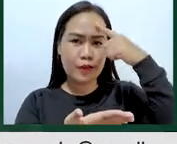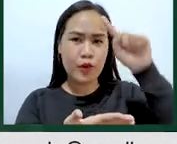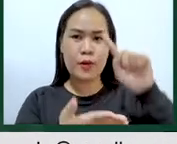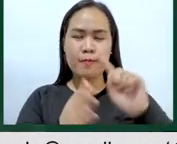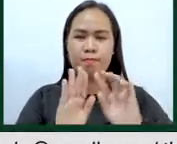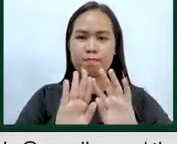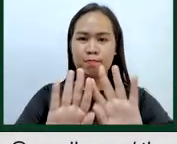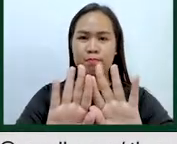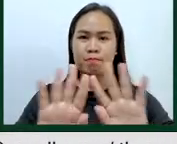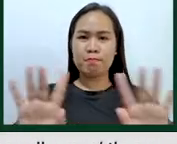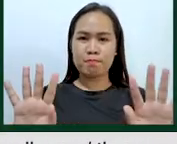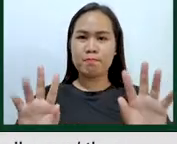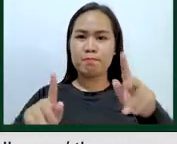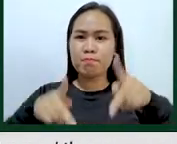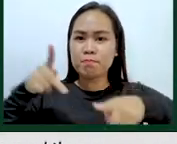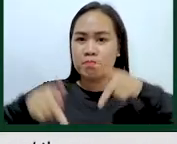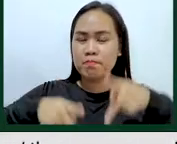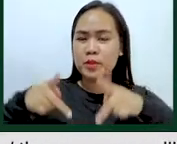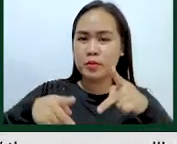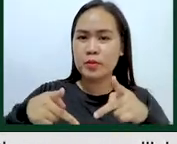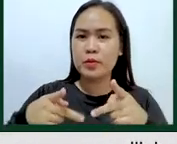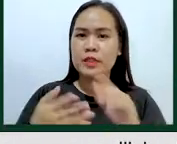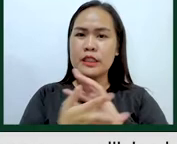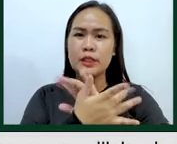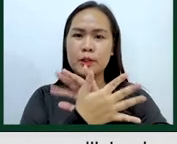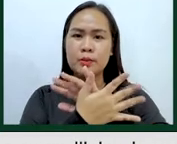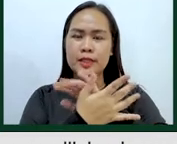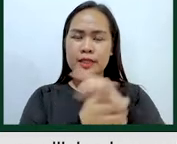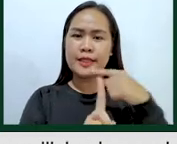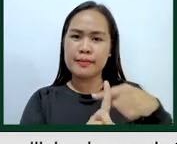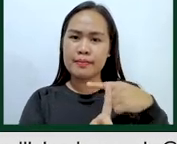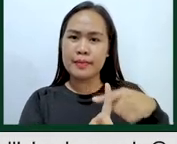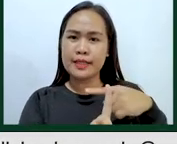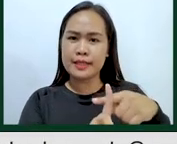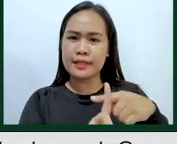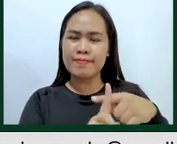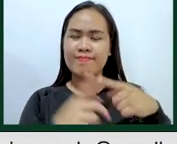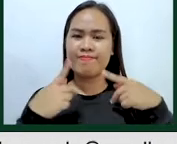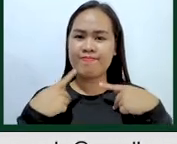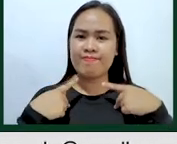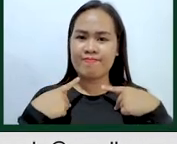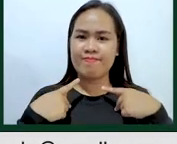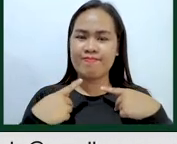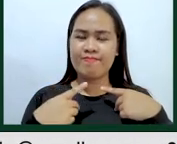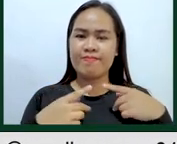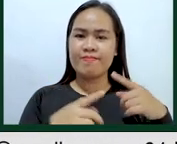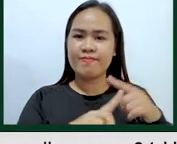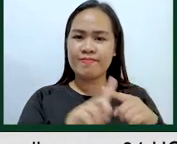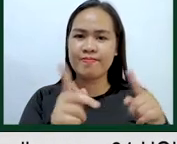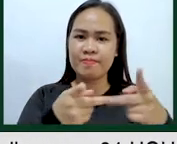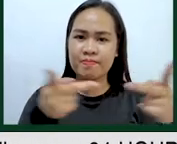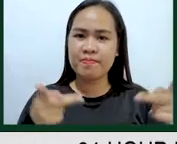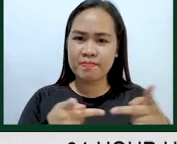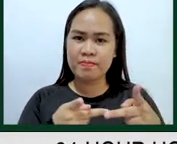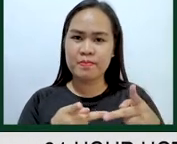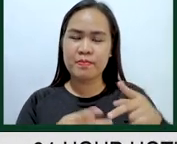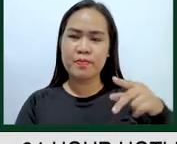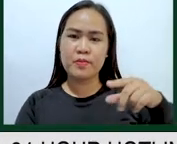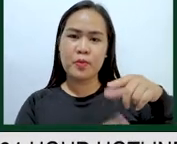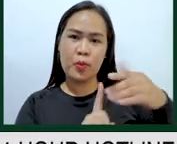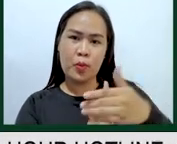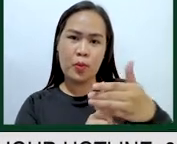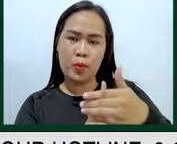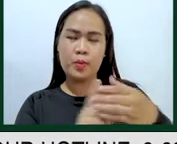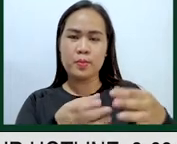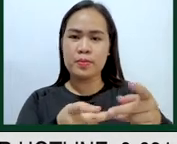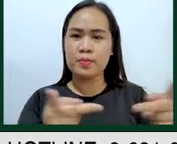items na to ay meron din mga inspirational letters silang nilagay kasi ito po ay para sa mga